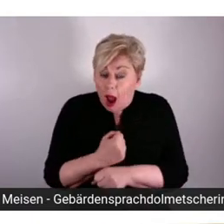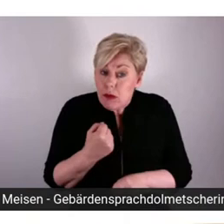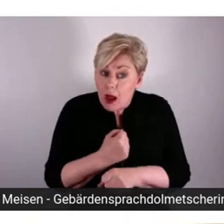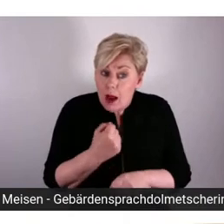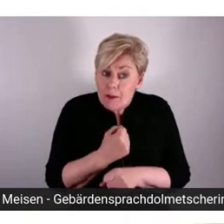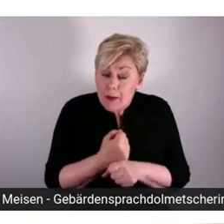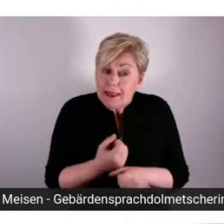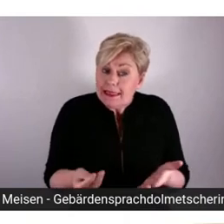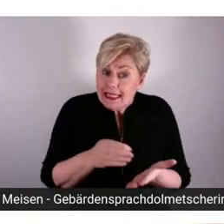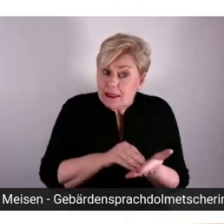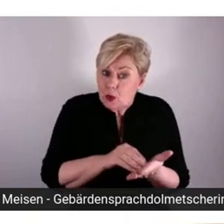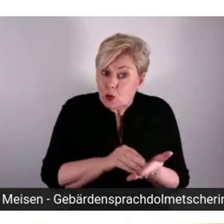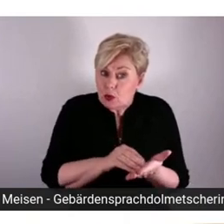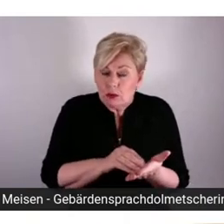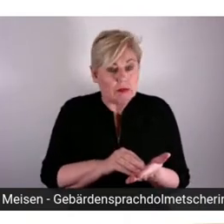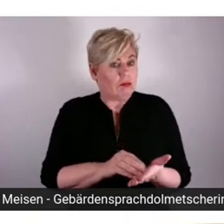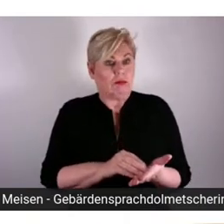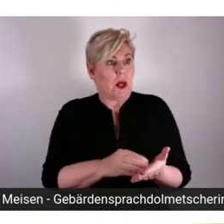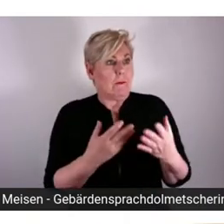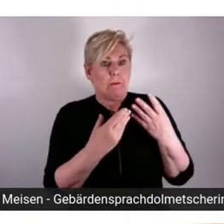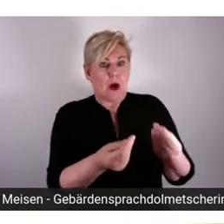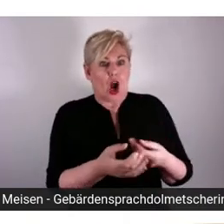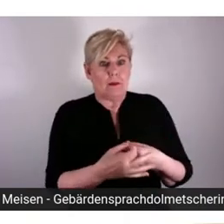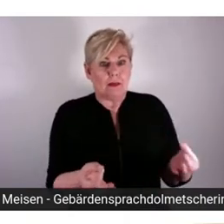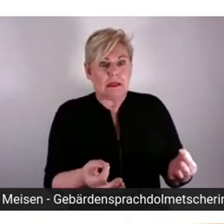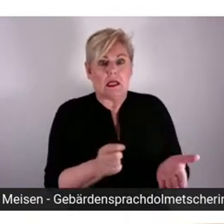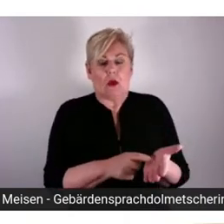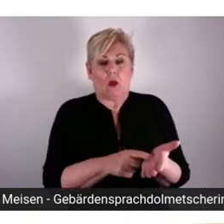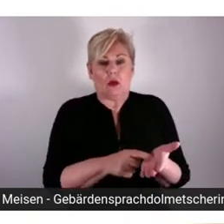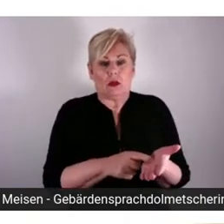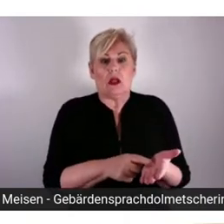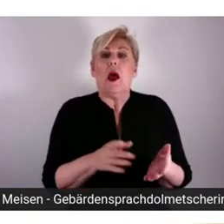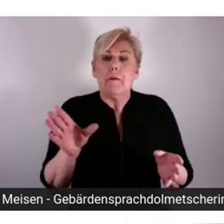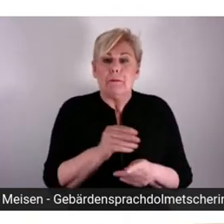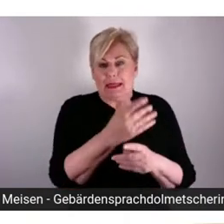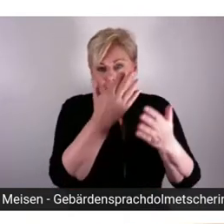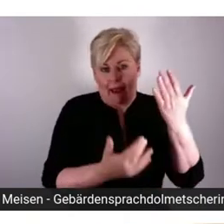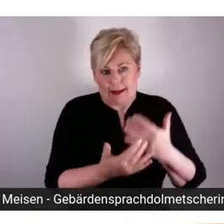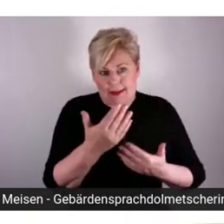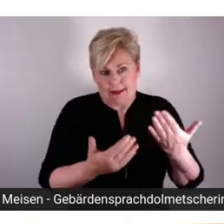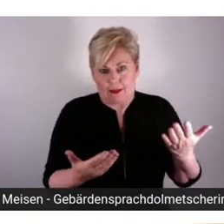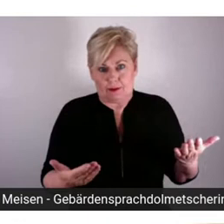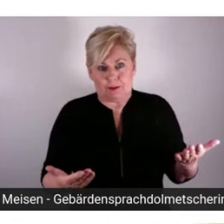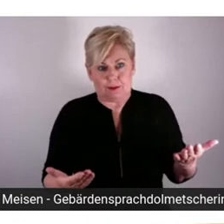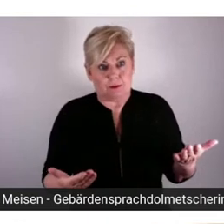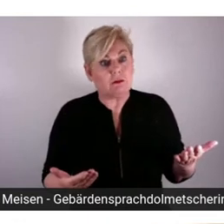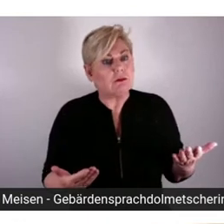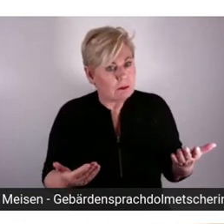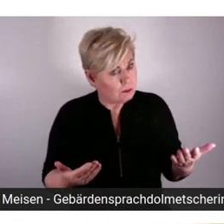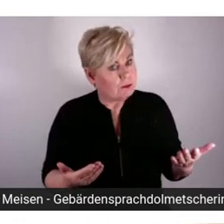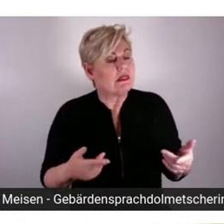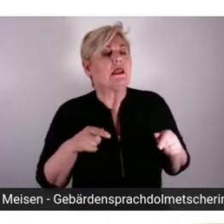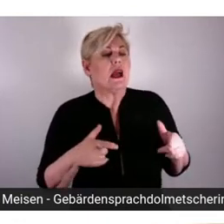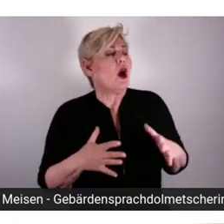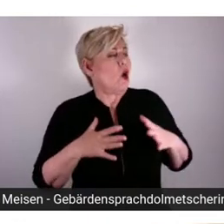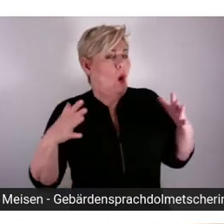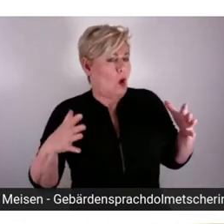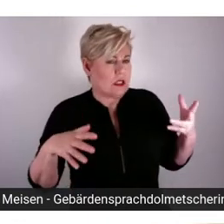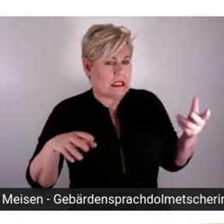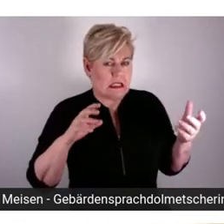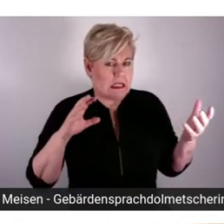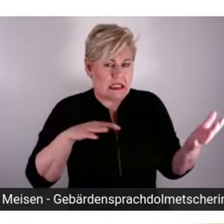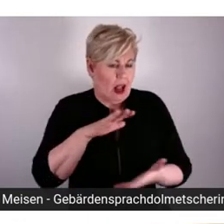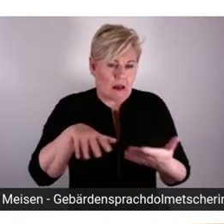ein großer Teil nicht bei ihnen ankäme, weil er eben angerechnet wird. Und das sei ein großer Skandal,